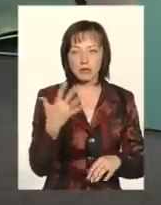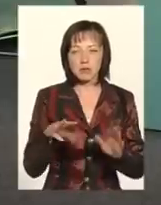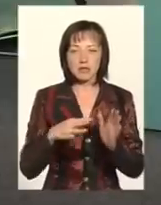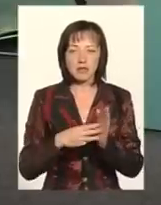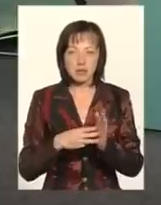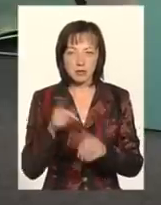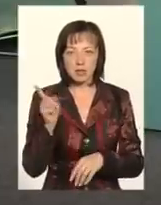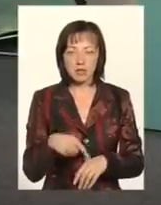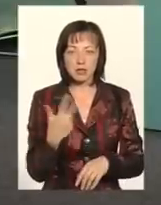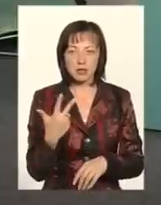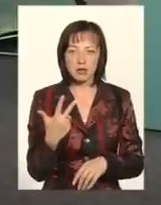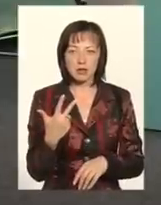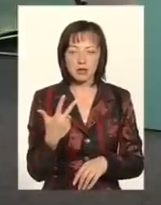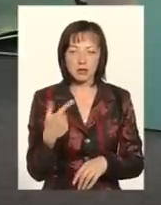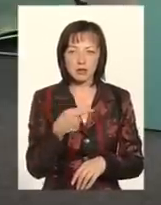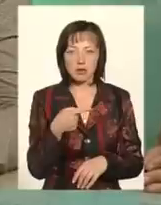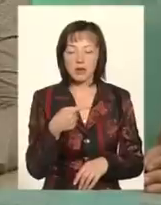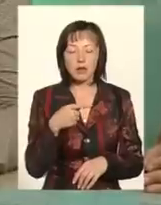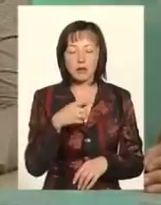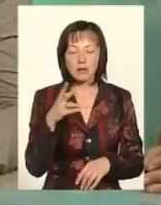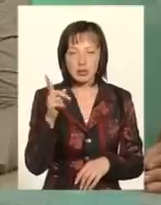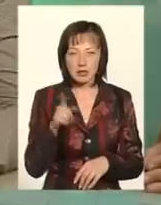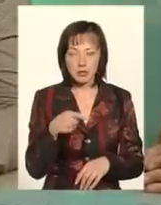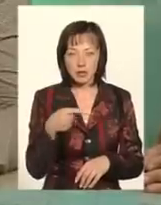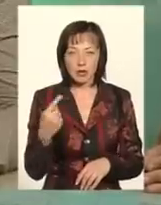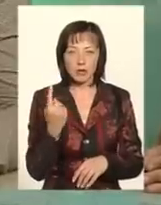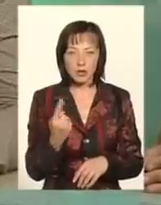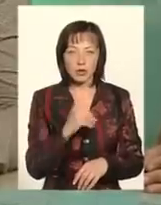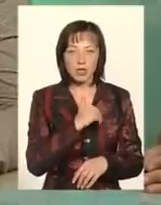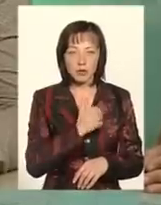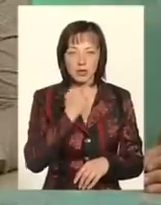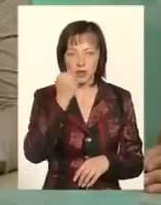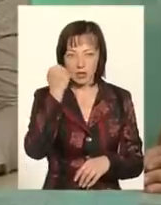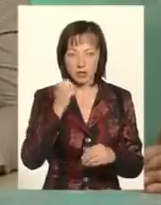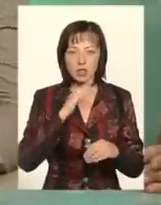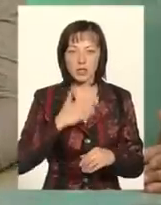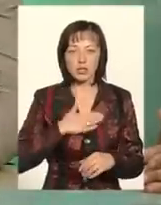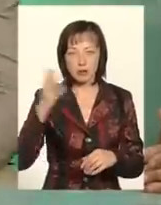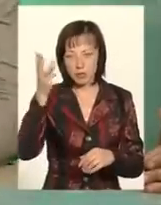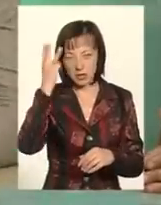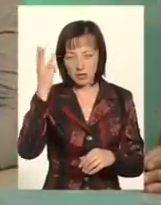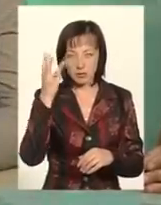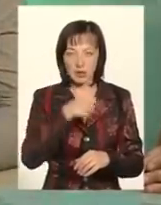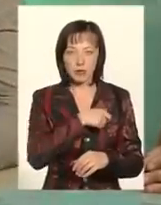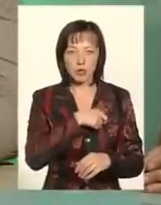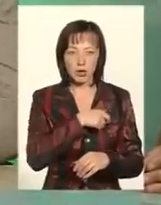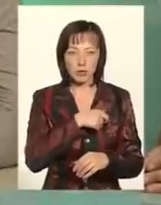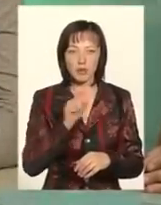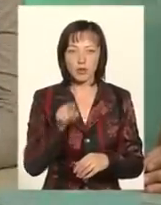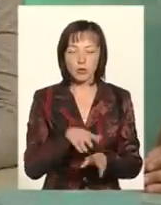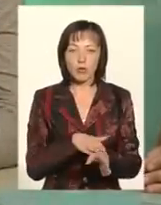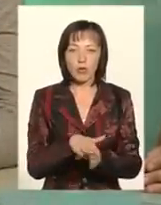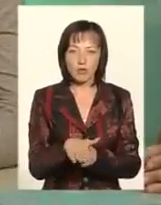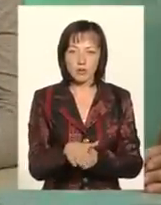1558 ти1 Я хотів би завдячити нашим Хмельницьким депутатам Вони